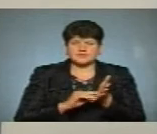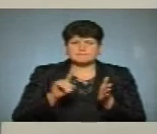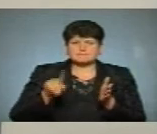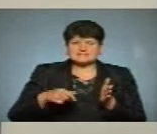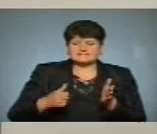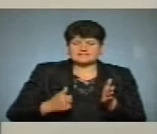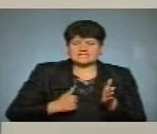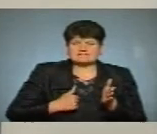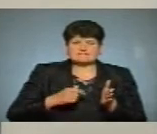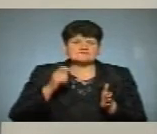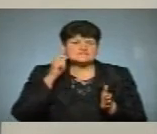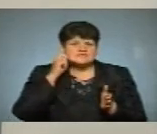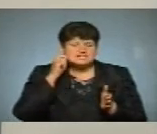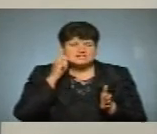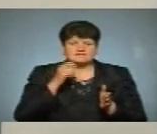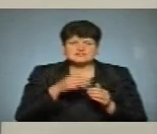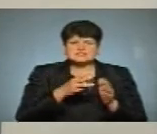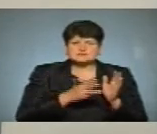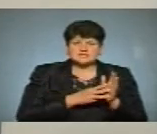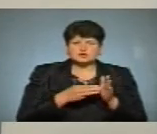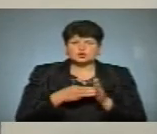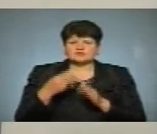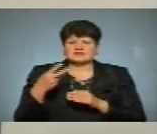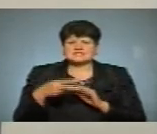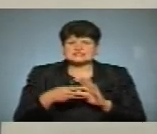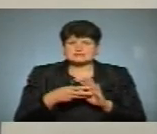вік від 18 до 27 років.